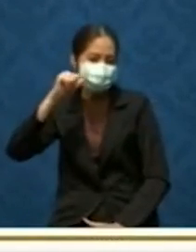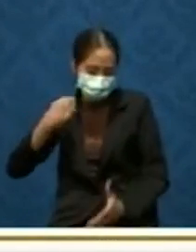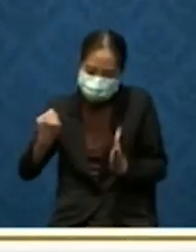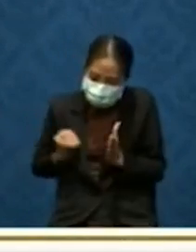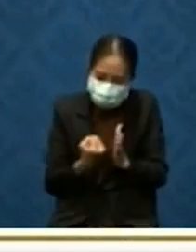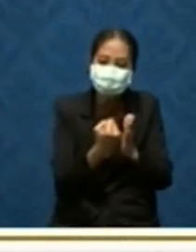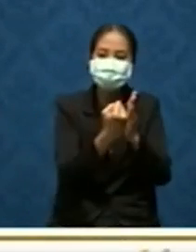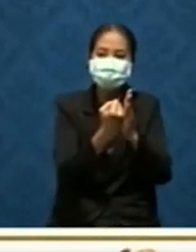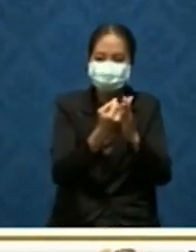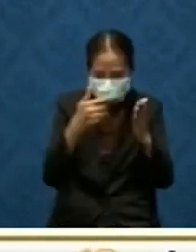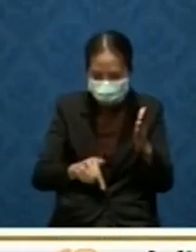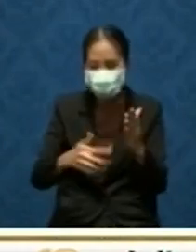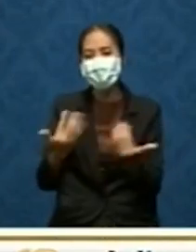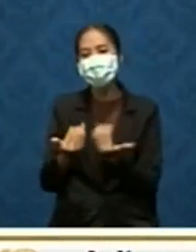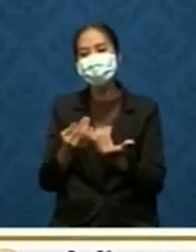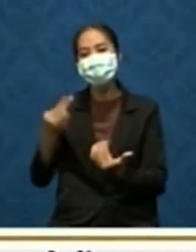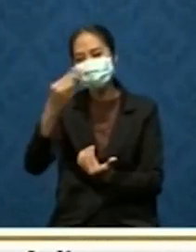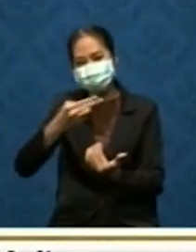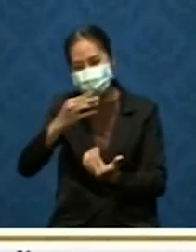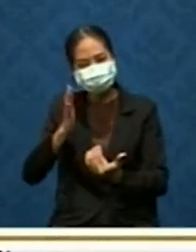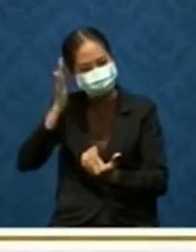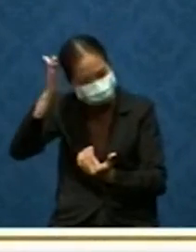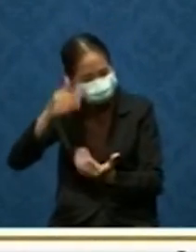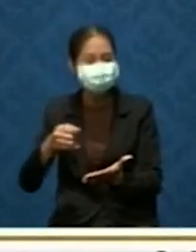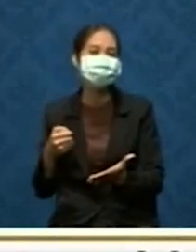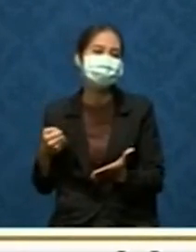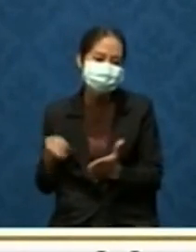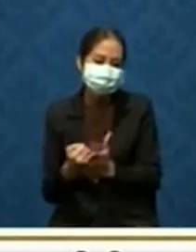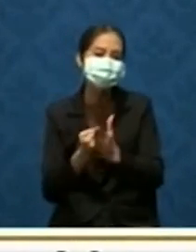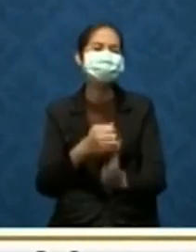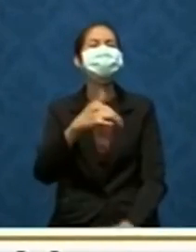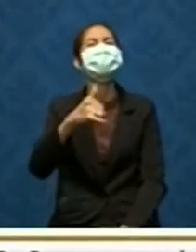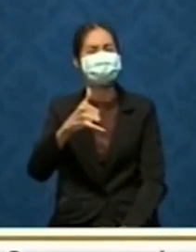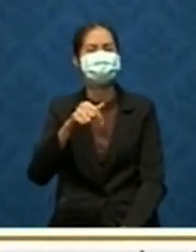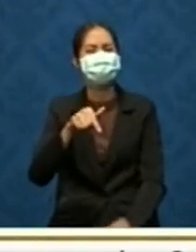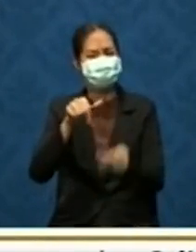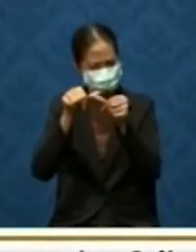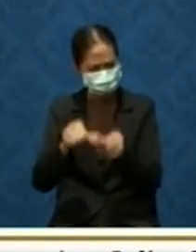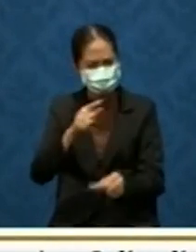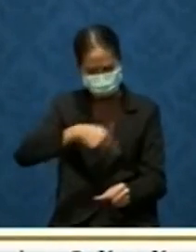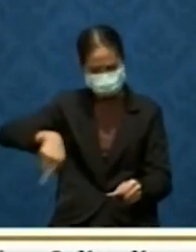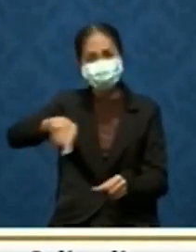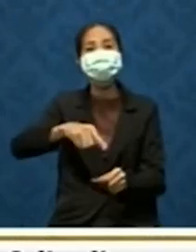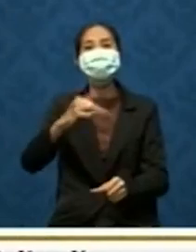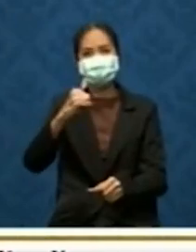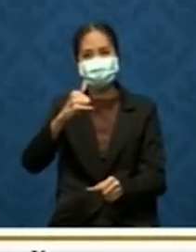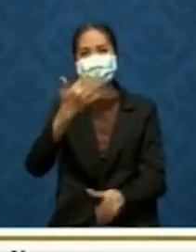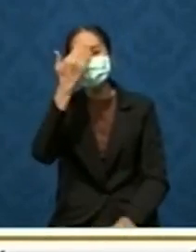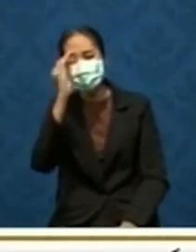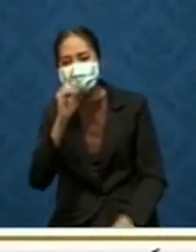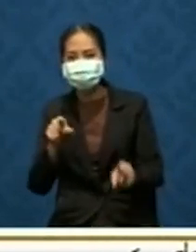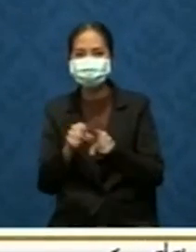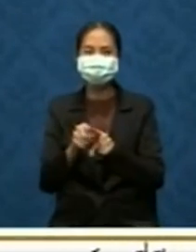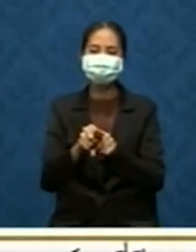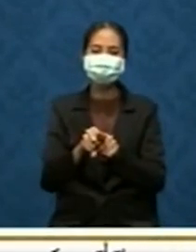อยู่มีลูกหลานของท่านที่ไม่มีอะไรเป็นหลักประกันว่าเค้าอาจจะเป็นลูกหลานของเราที่อยู่ในนี้ 500กว่าคนก็ได้ที่จะต้องเป็นคนที่